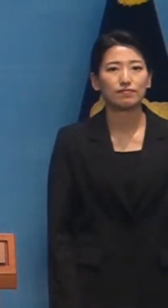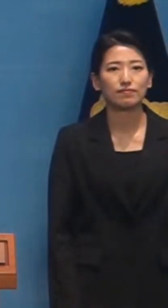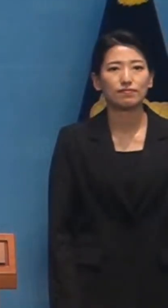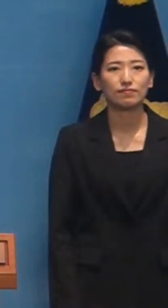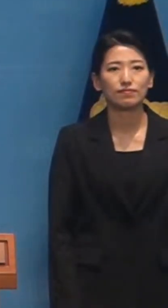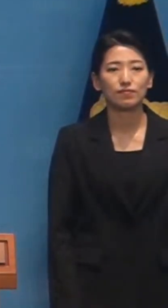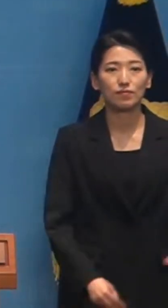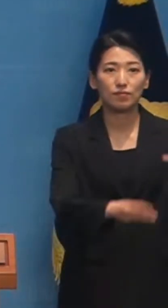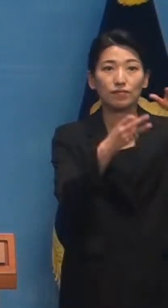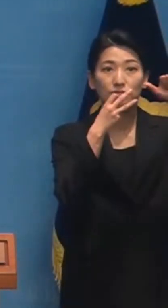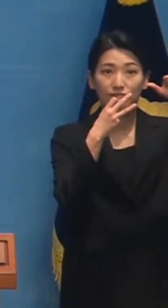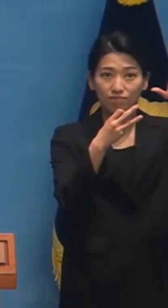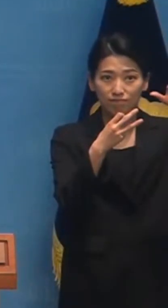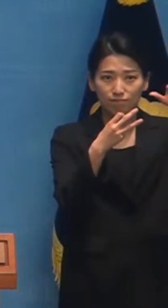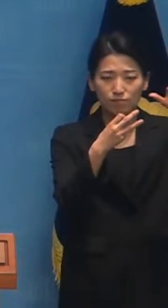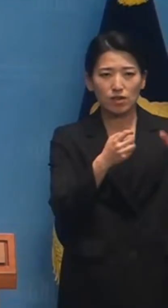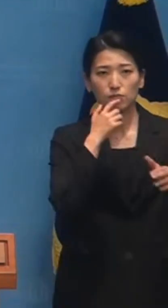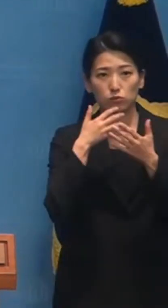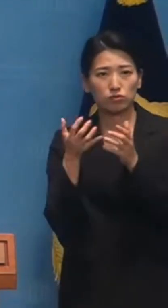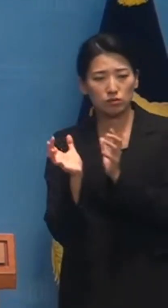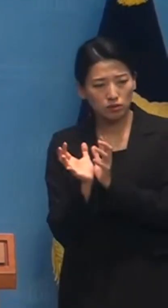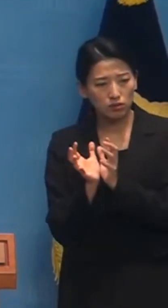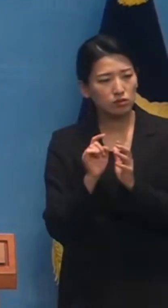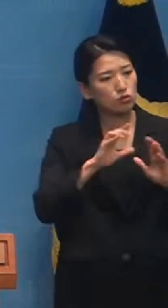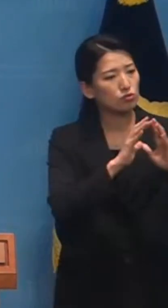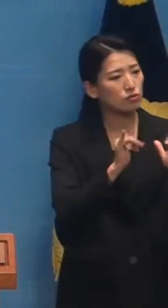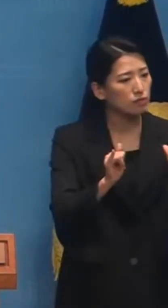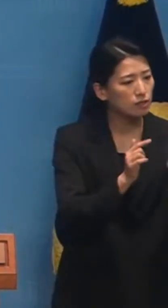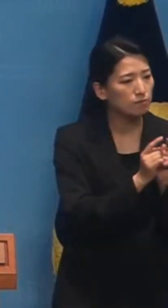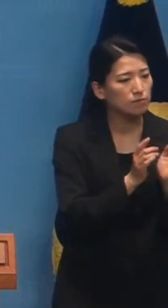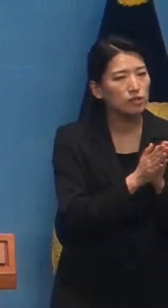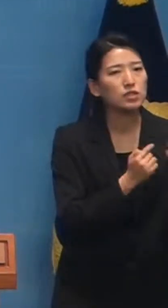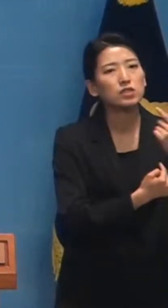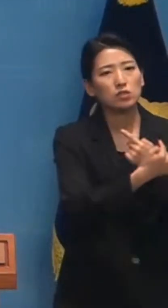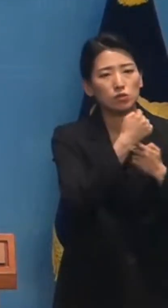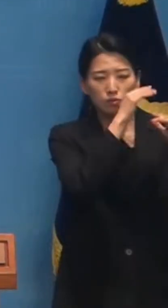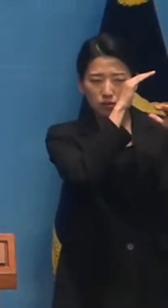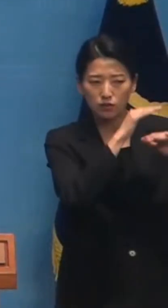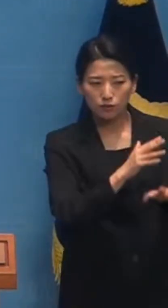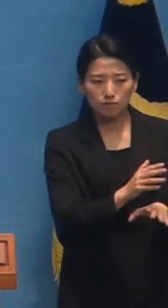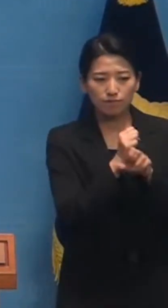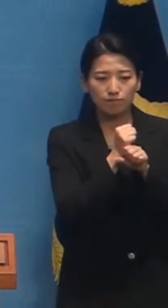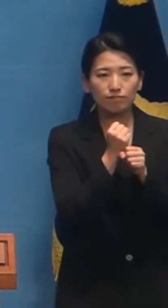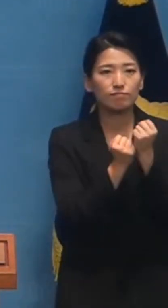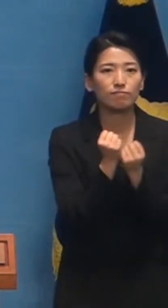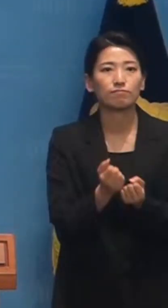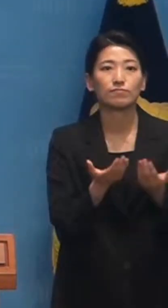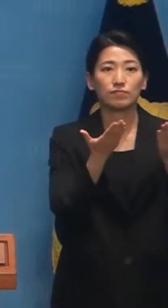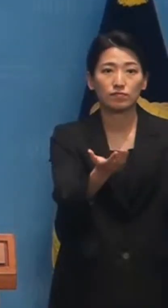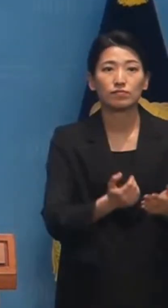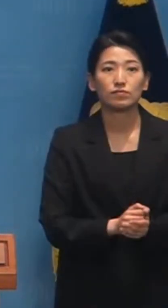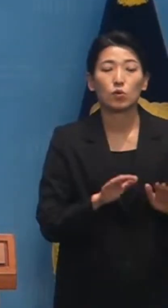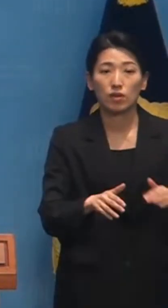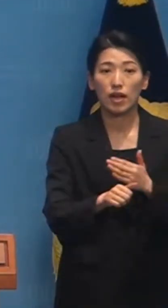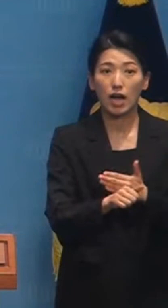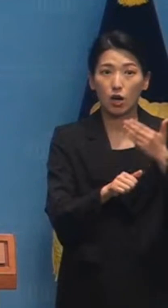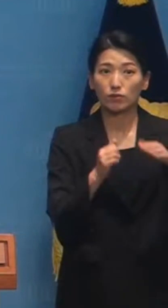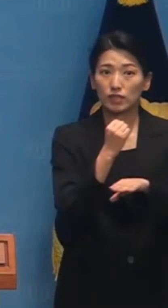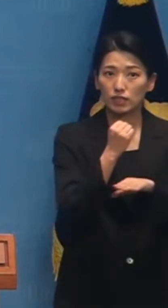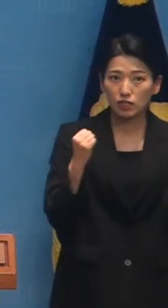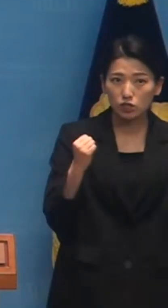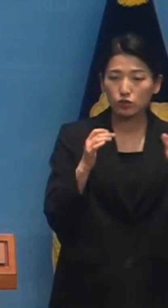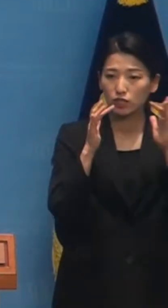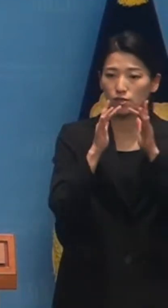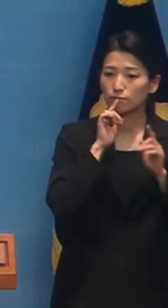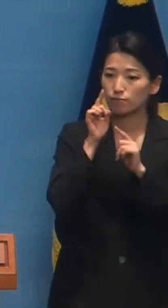5월 13일 화요일 민주파출소 제보 및 주요 대응 현황 브리핑하겠습니다. 5월 13일 9시 기준으로 2,000명